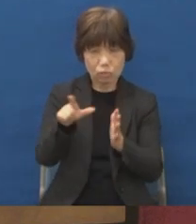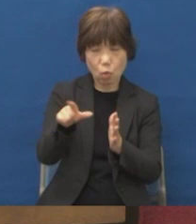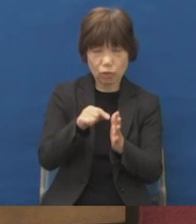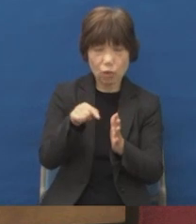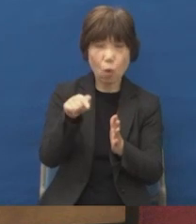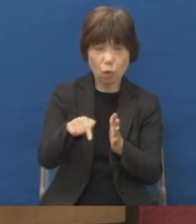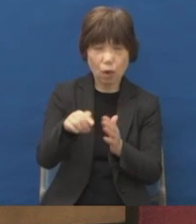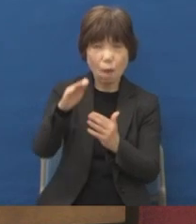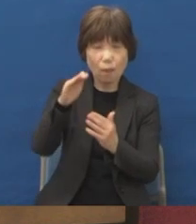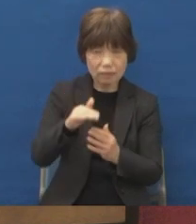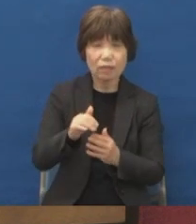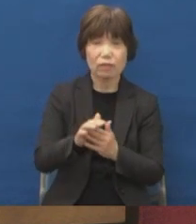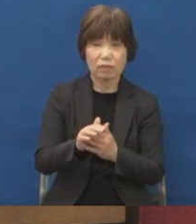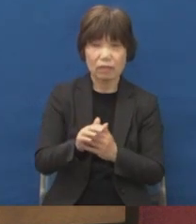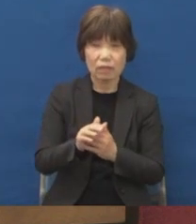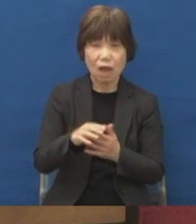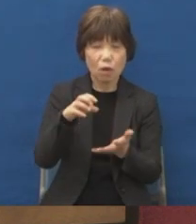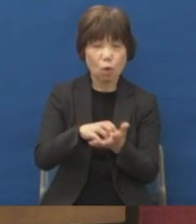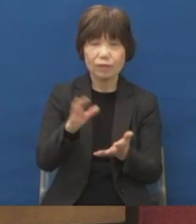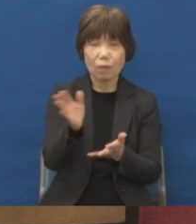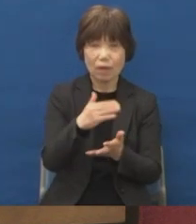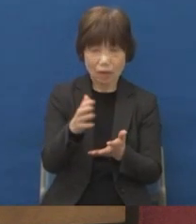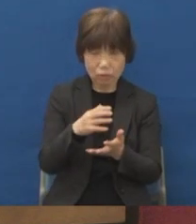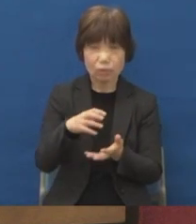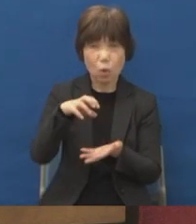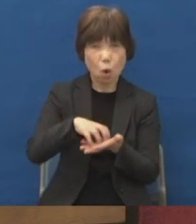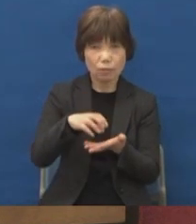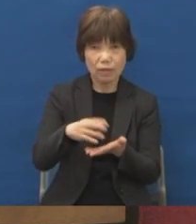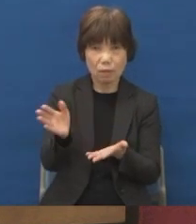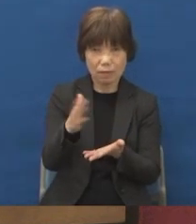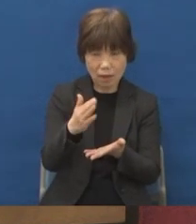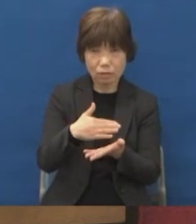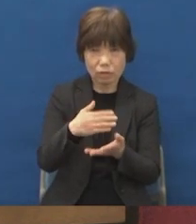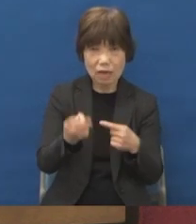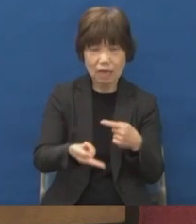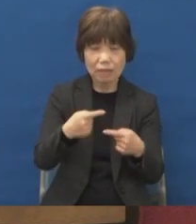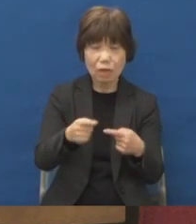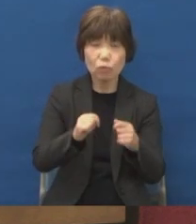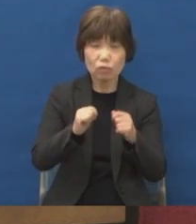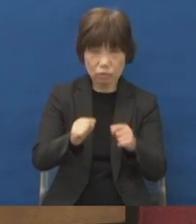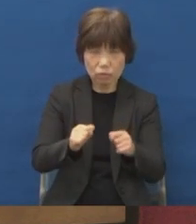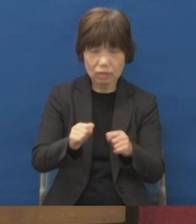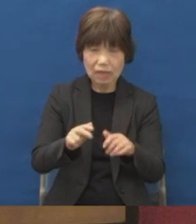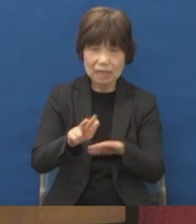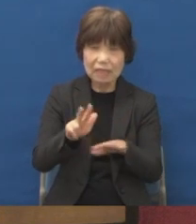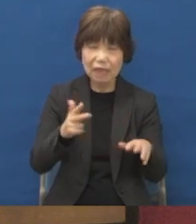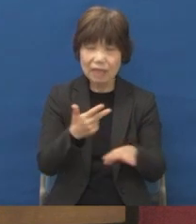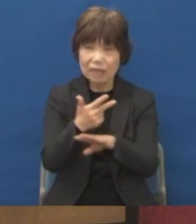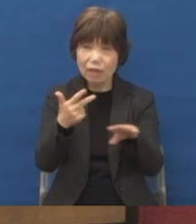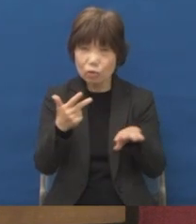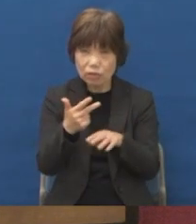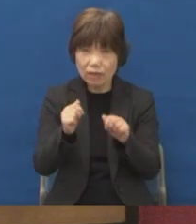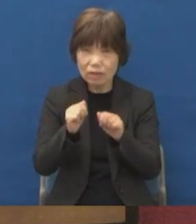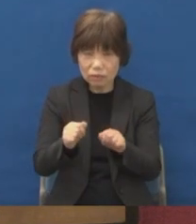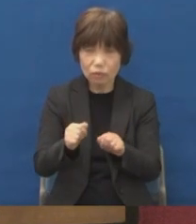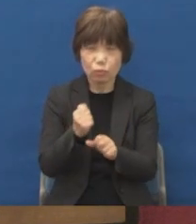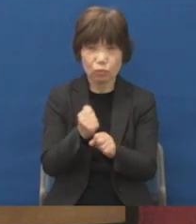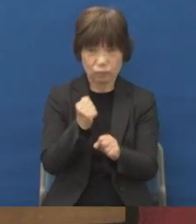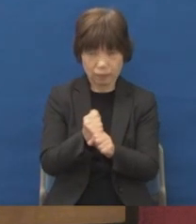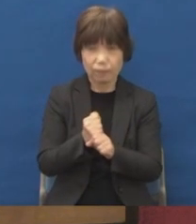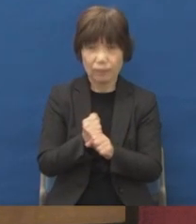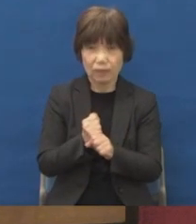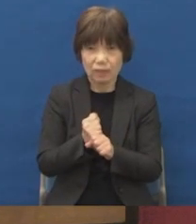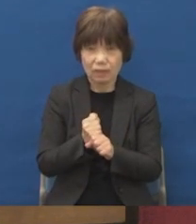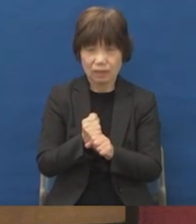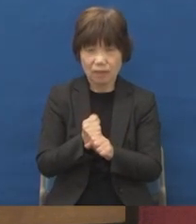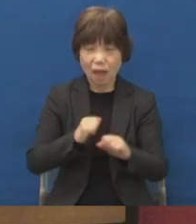みではなく資源として循環させる社会、生ごみなども堆肥などとして地域に循環